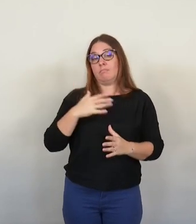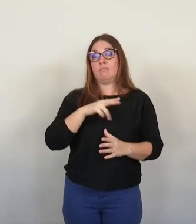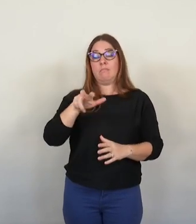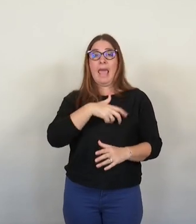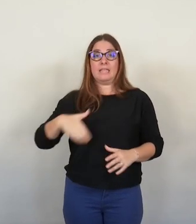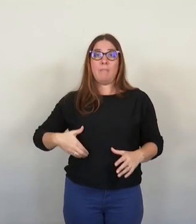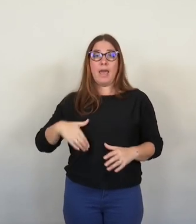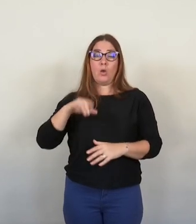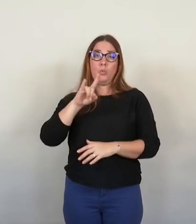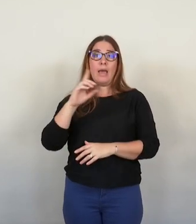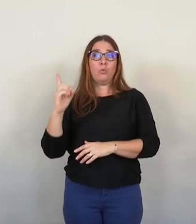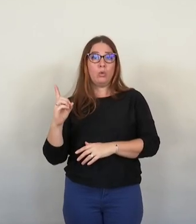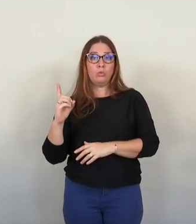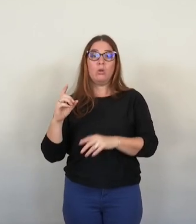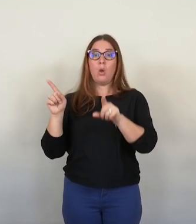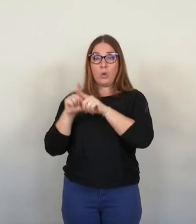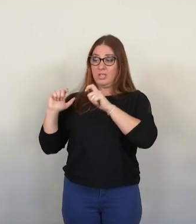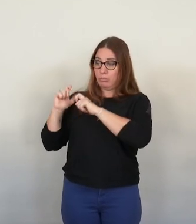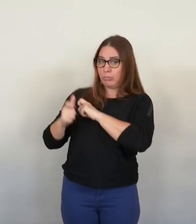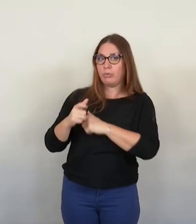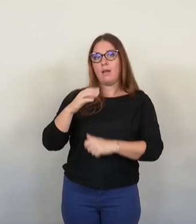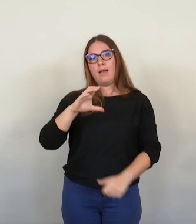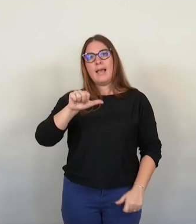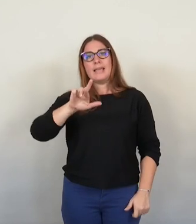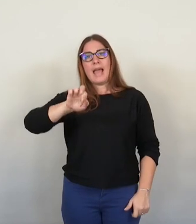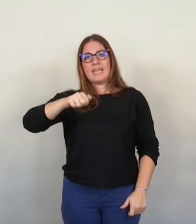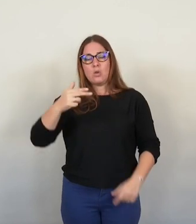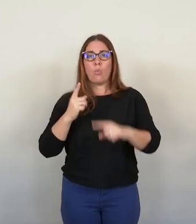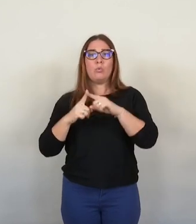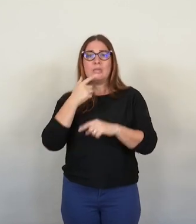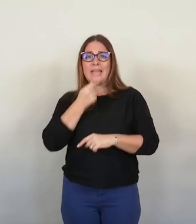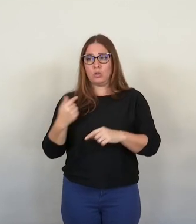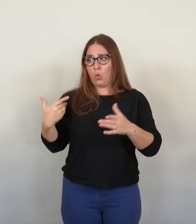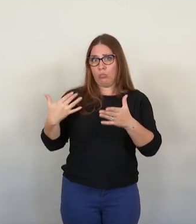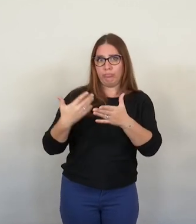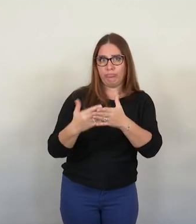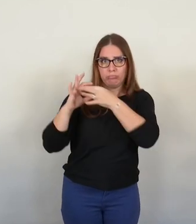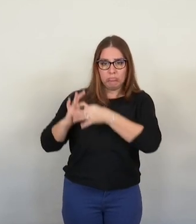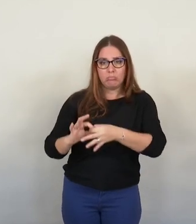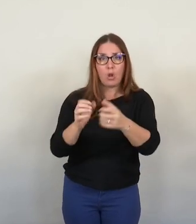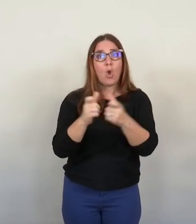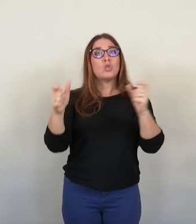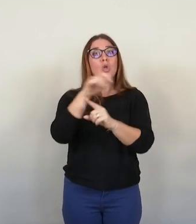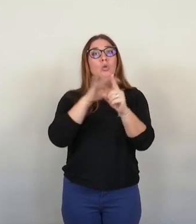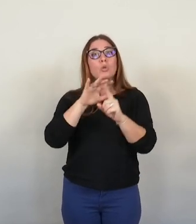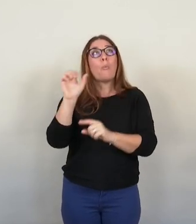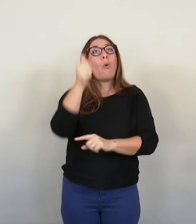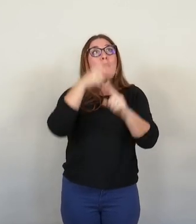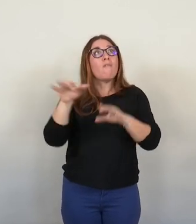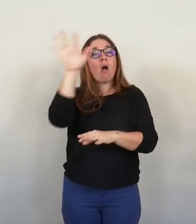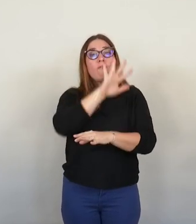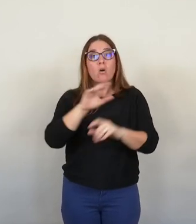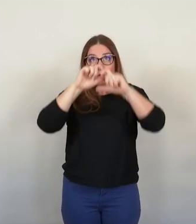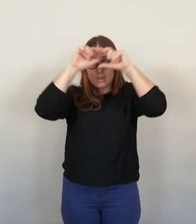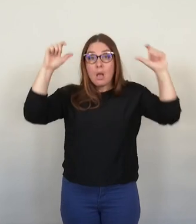renforcé par les municipalités Carignon et desto c'est le seul endroit en France où les centres sociaux sont municipaux cela